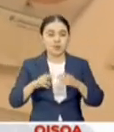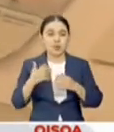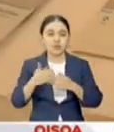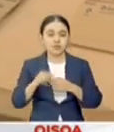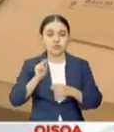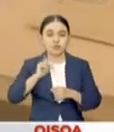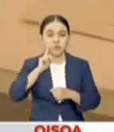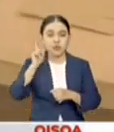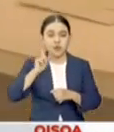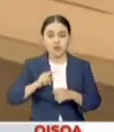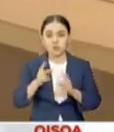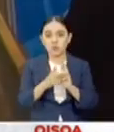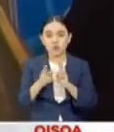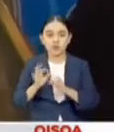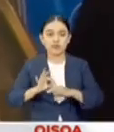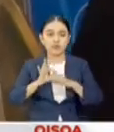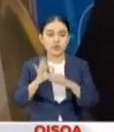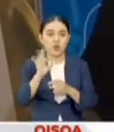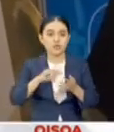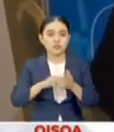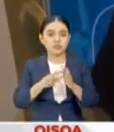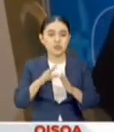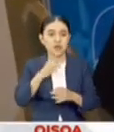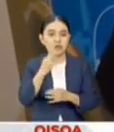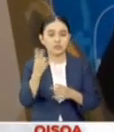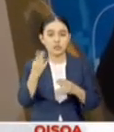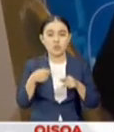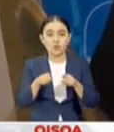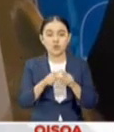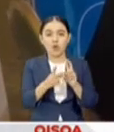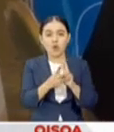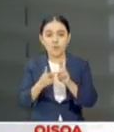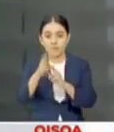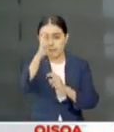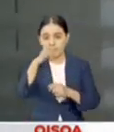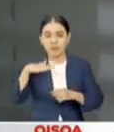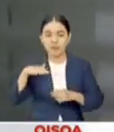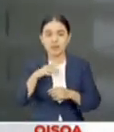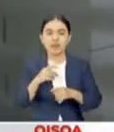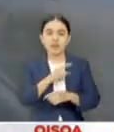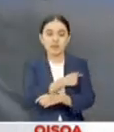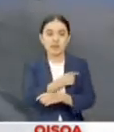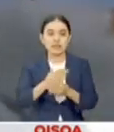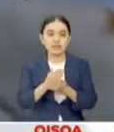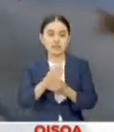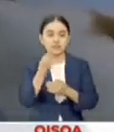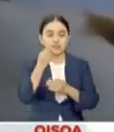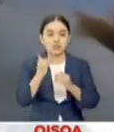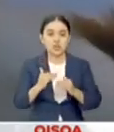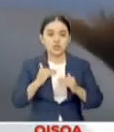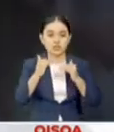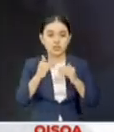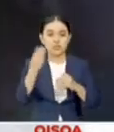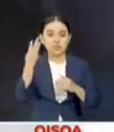o'rtasida ishbilarmonlik uchrashuvi o'tkazilishi ham reja qilingan. Aytish kerak, bu kabi uchrashuvlar mamlakatimizda tibbiy xizmatlar sifatini yanada